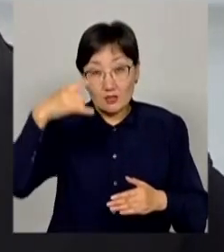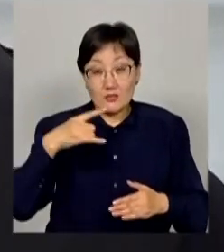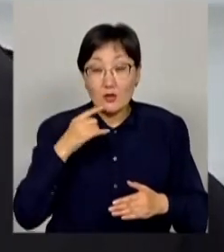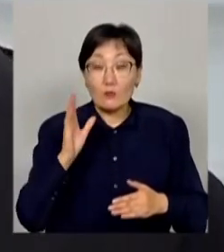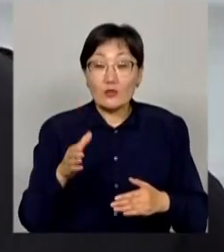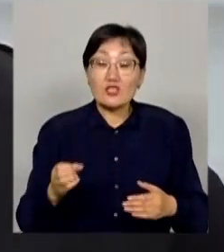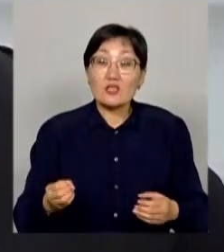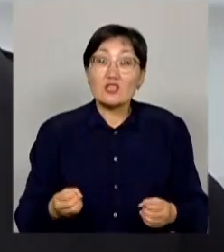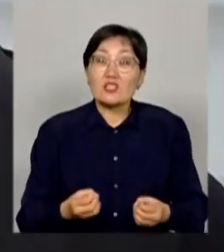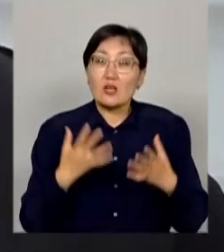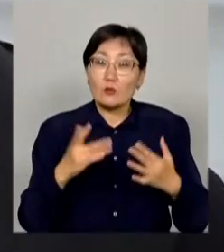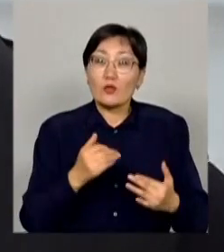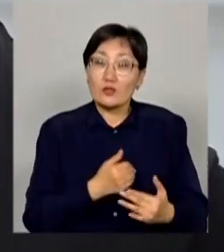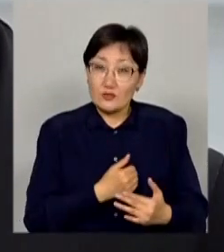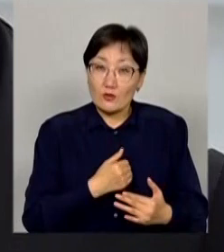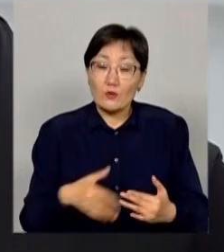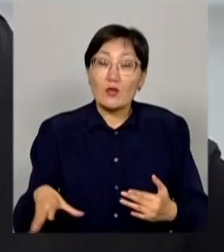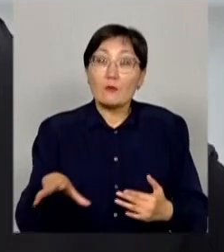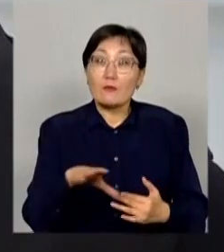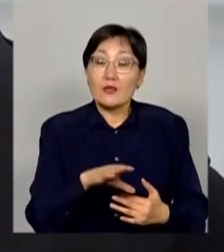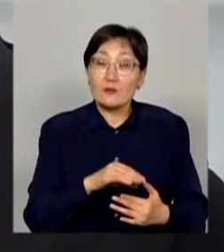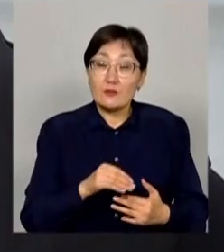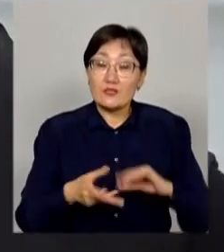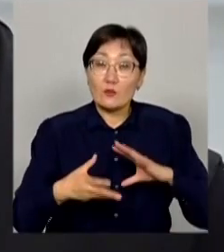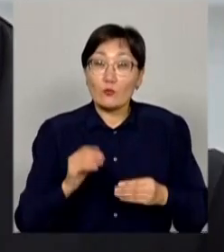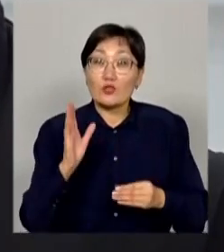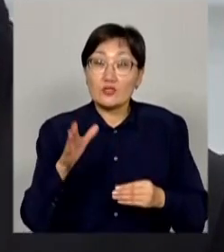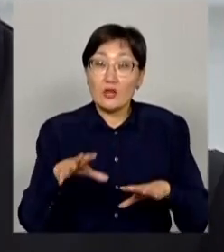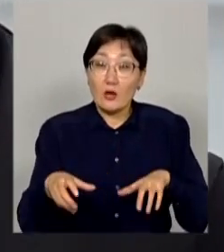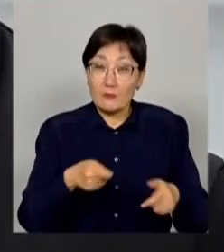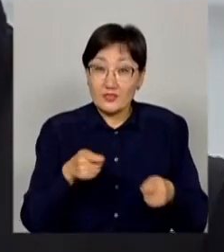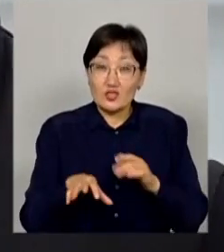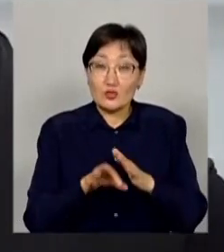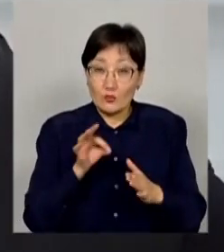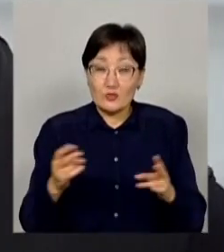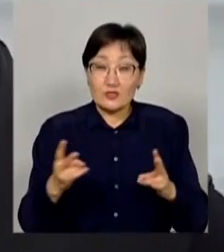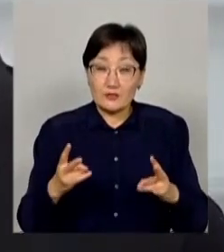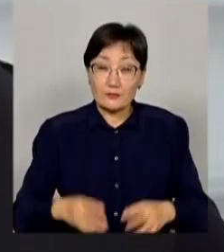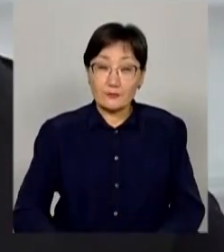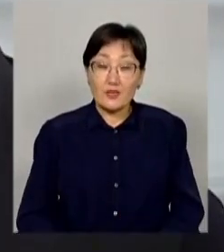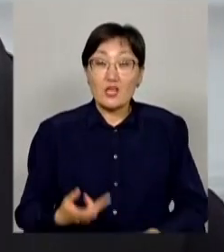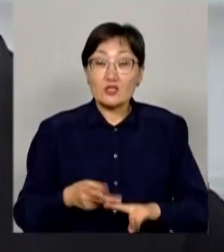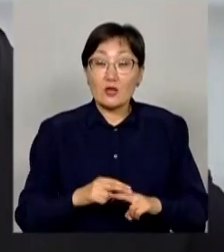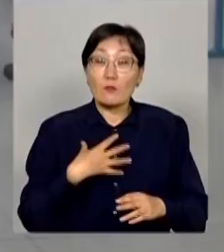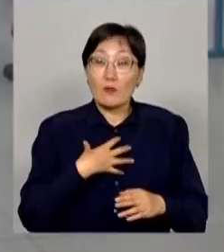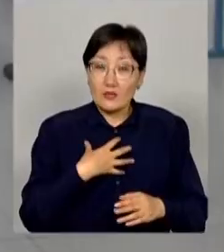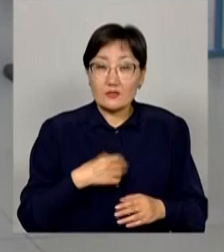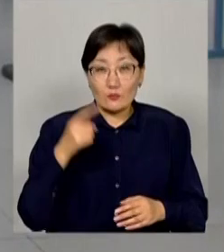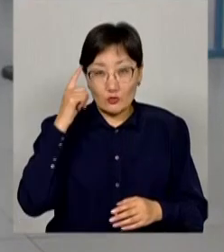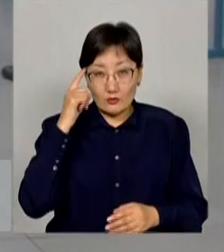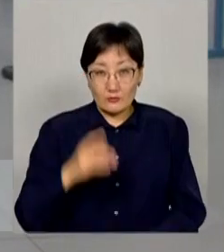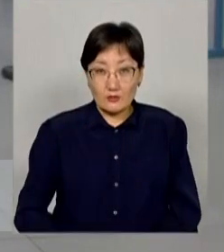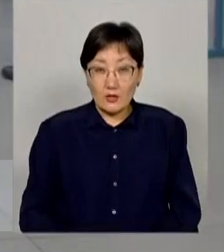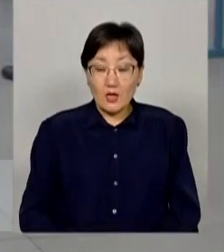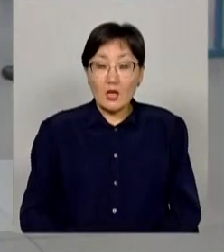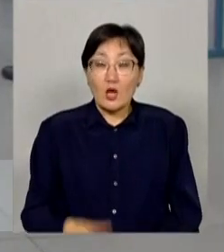жарқын болсын десек, біз бірауыздан өзіміздің келешек президентімізді таңдап алуымыз керек. Сондықтан да маңызды деп ойлаймын.